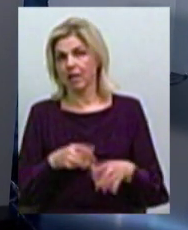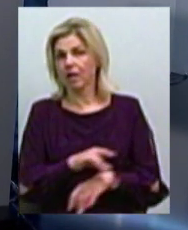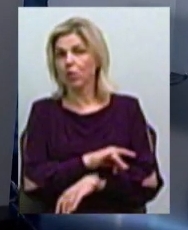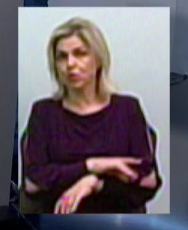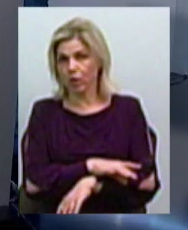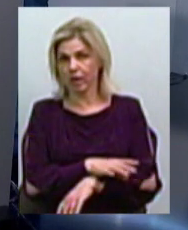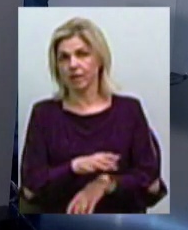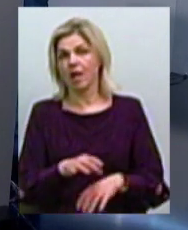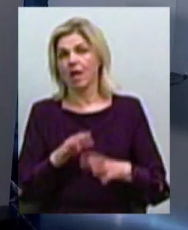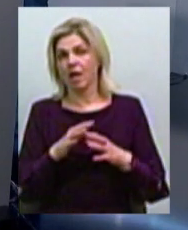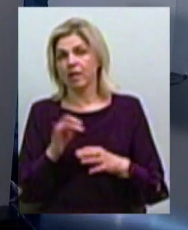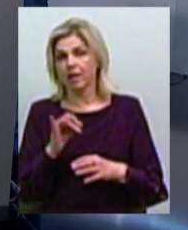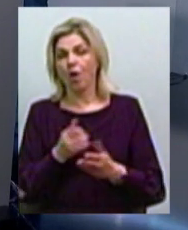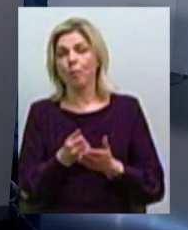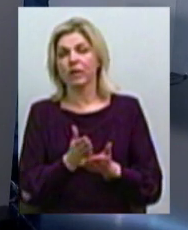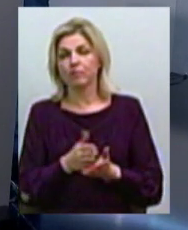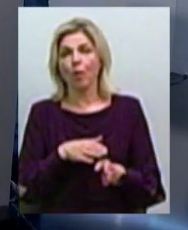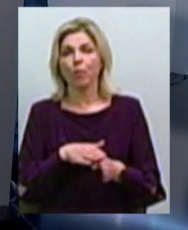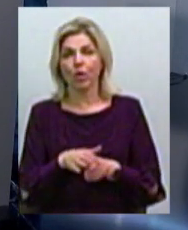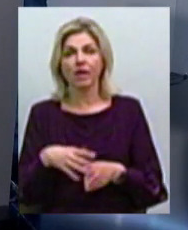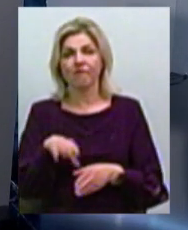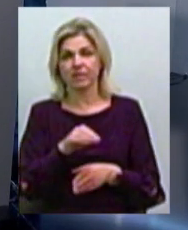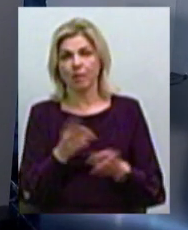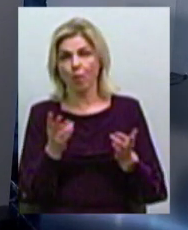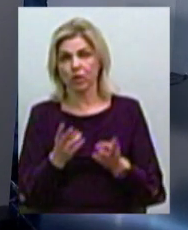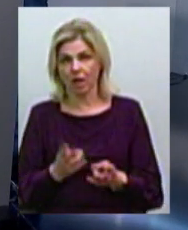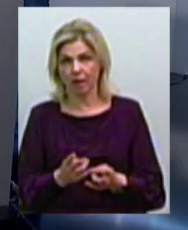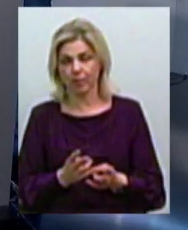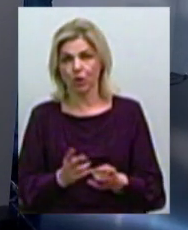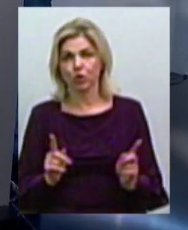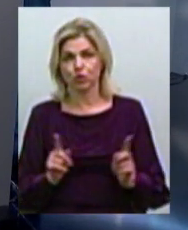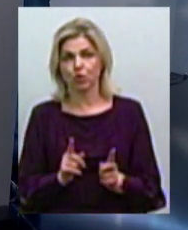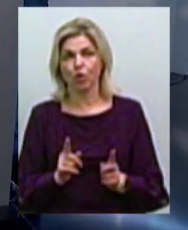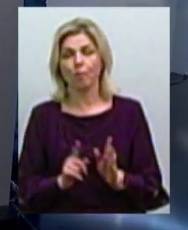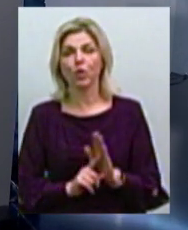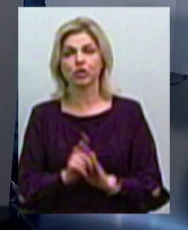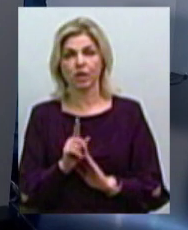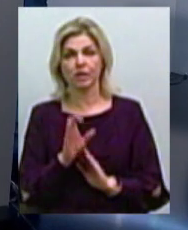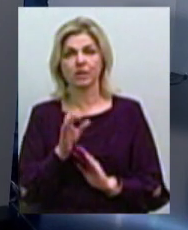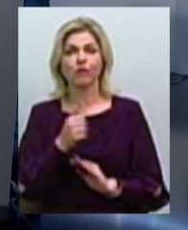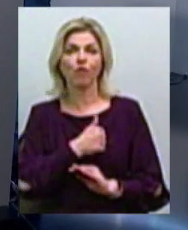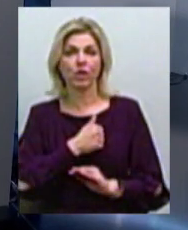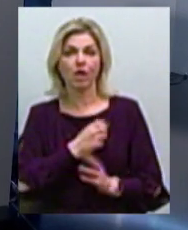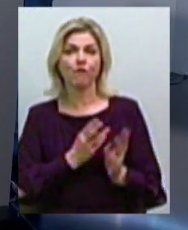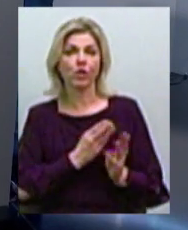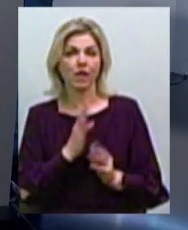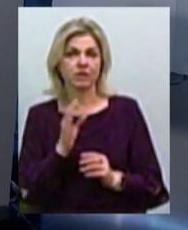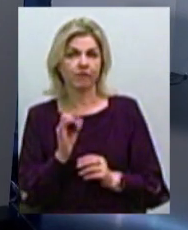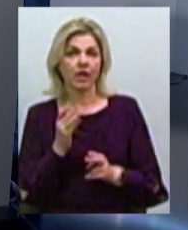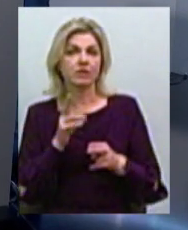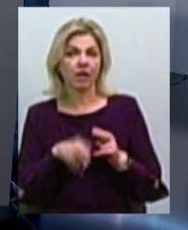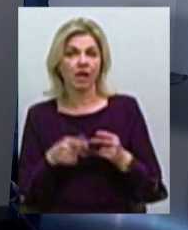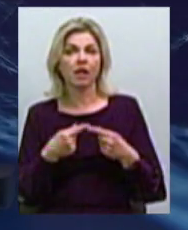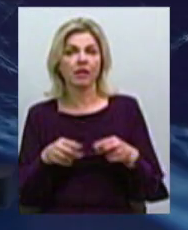І забезпечити повністю всі потреби, які були, починаючи від воєнного волонтерства і закінчуючи і цими